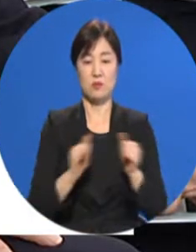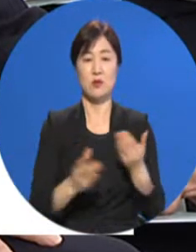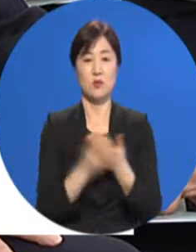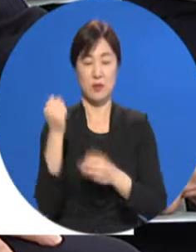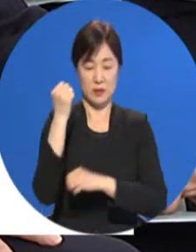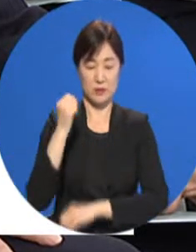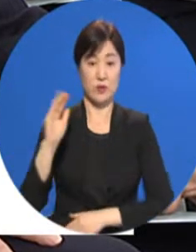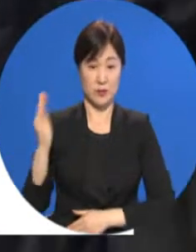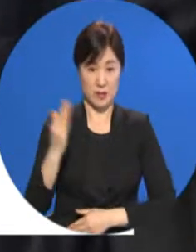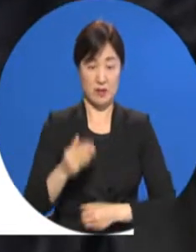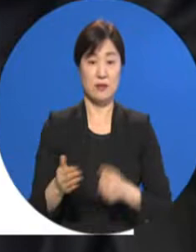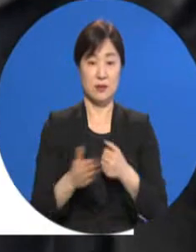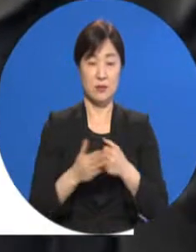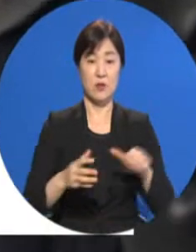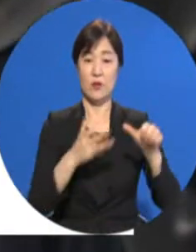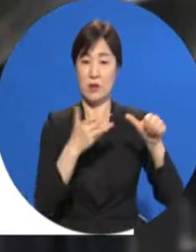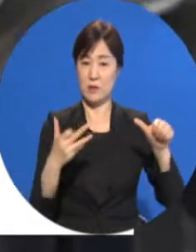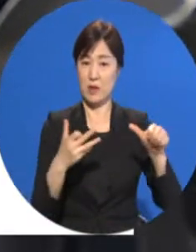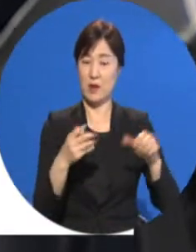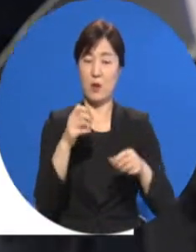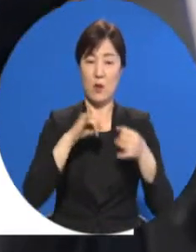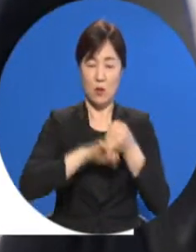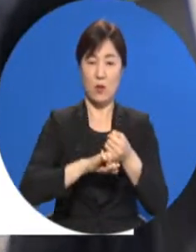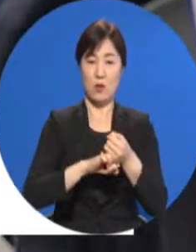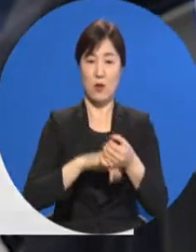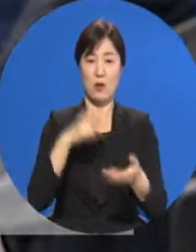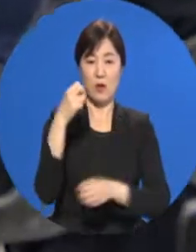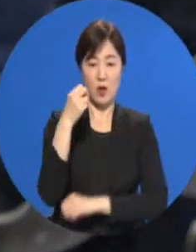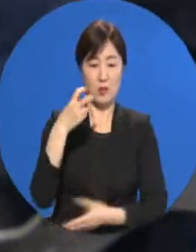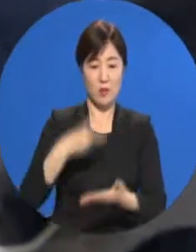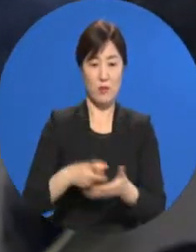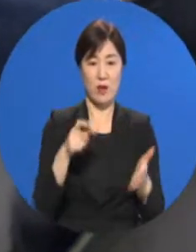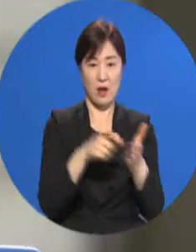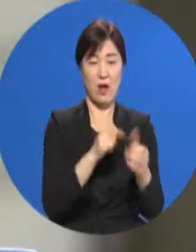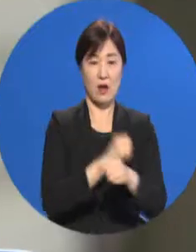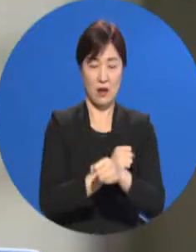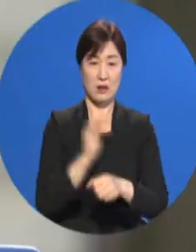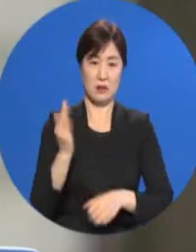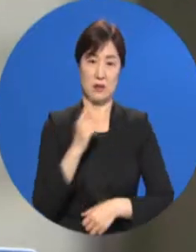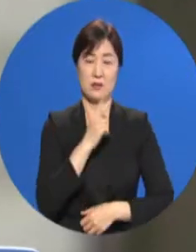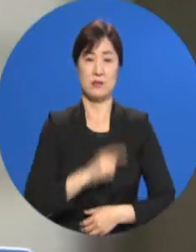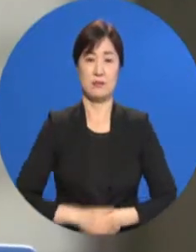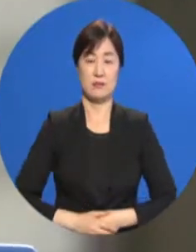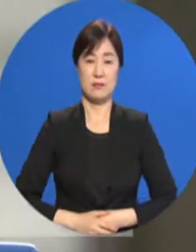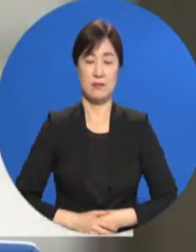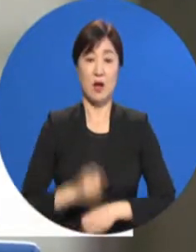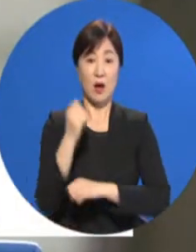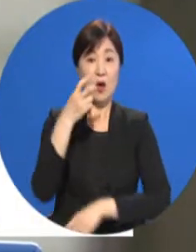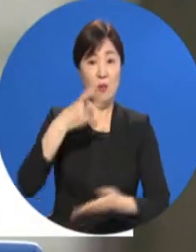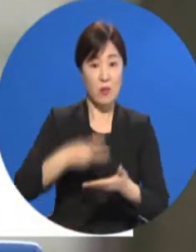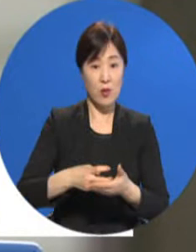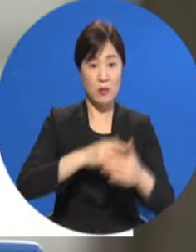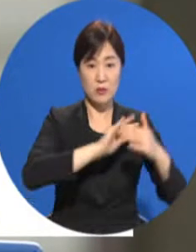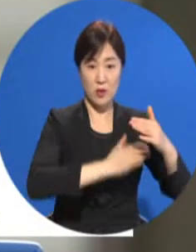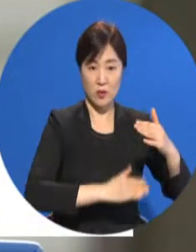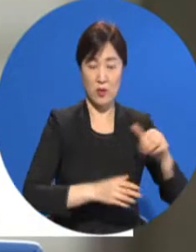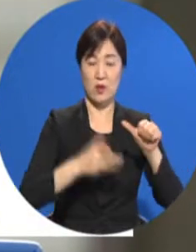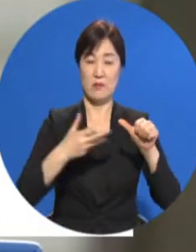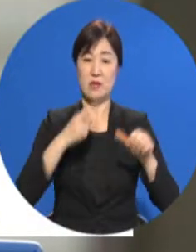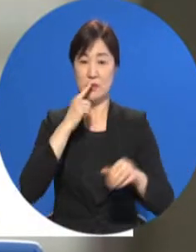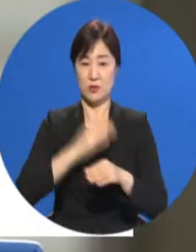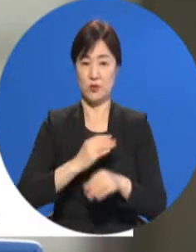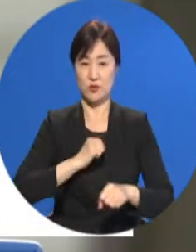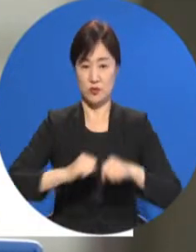위해서 5.18을 반드시 헌법 전문에 새겨야 한다고 강조했습니다. 헌법 전문에 5.18 민주화운동을